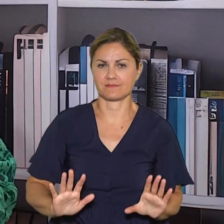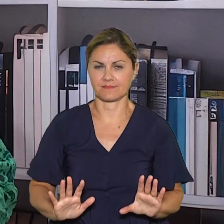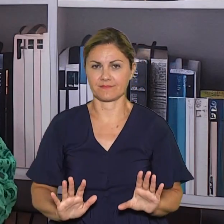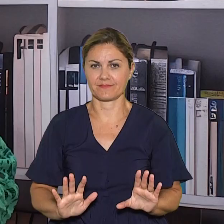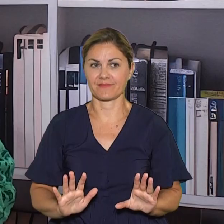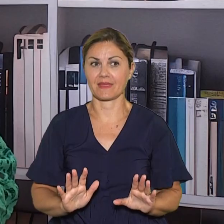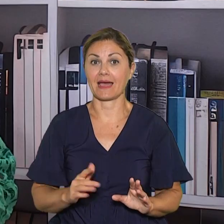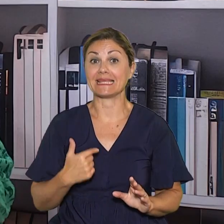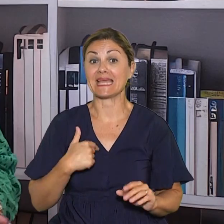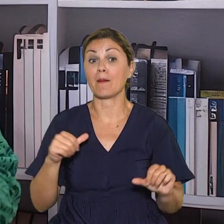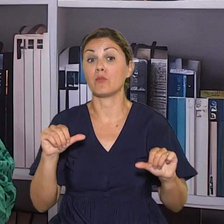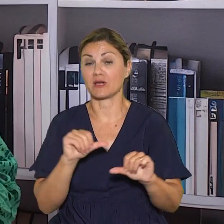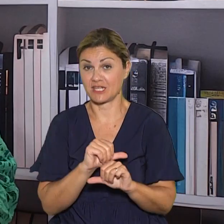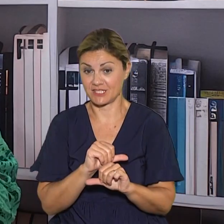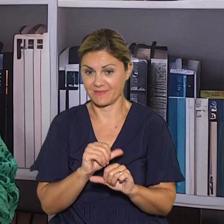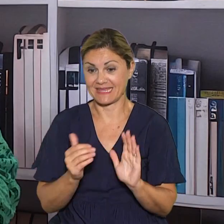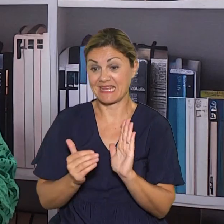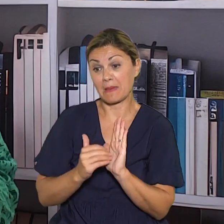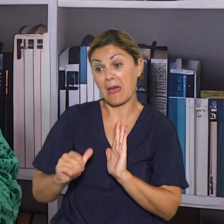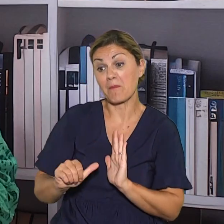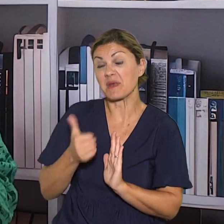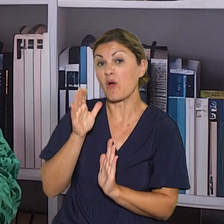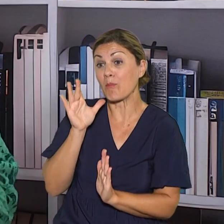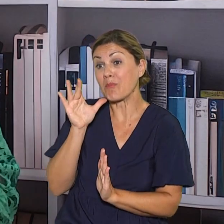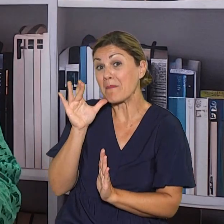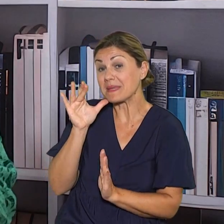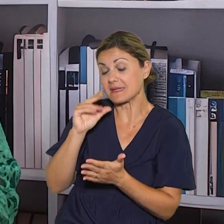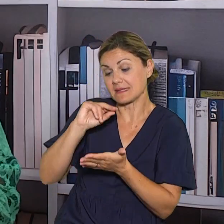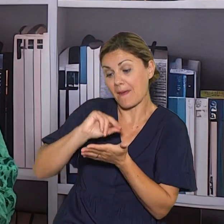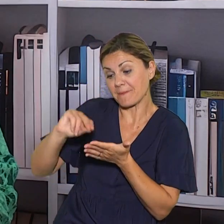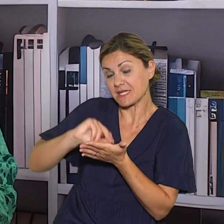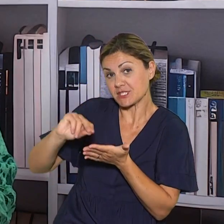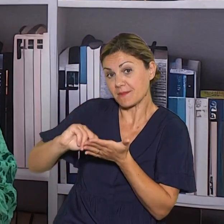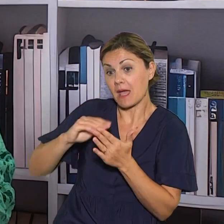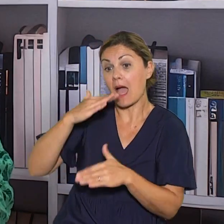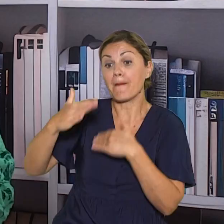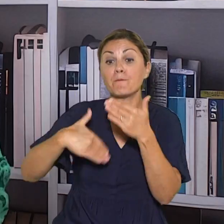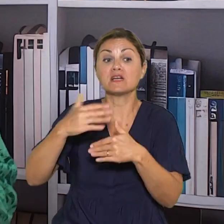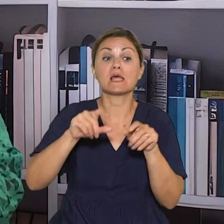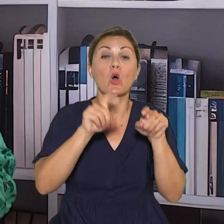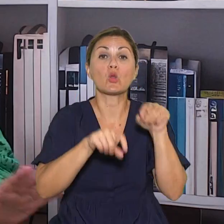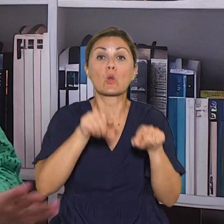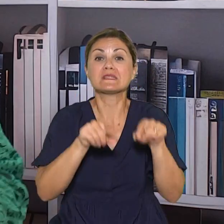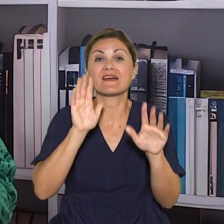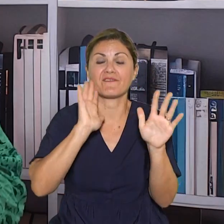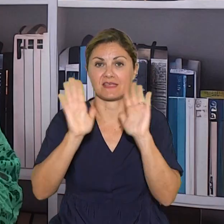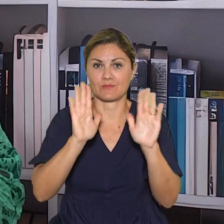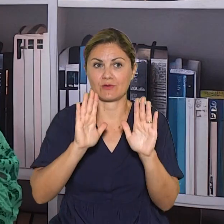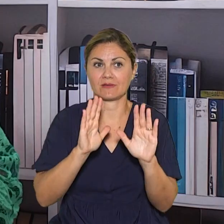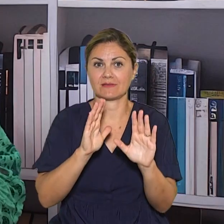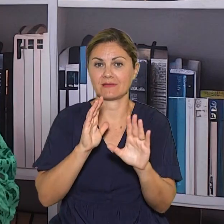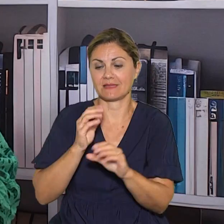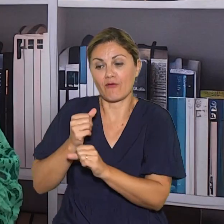ne prepišem u neku, recimo, bilježnicu ili što ja tamo u bilješke ili na kompjuter. Ali ja to nikako i to